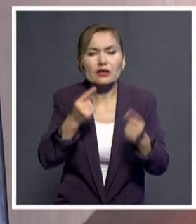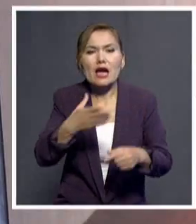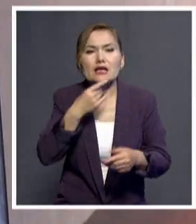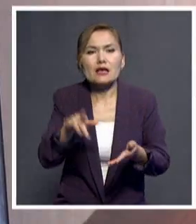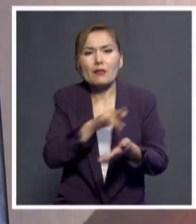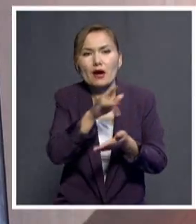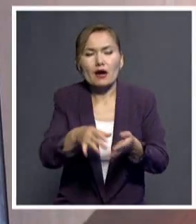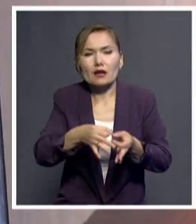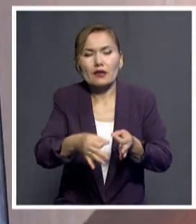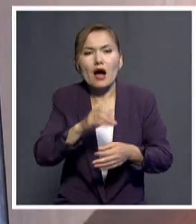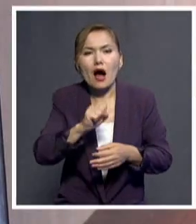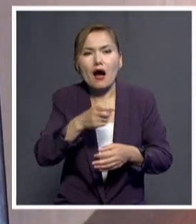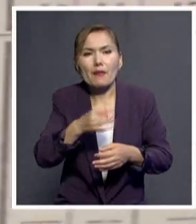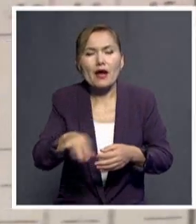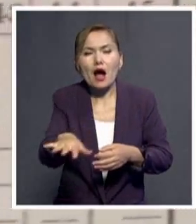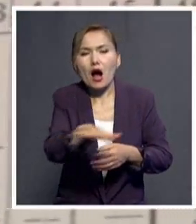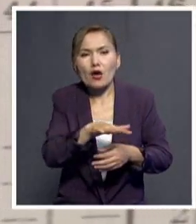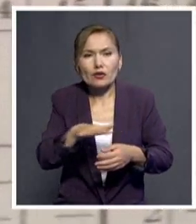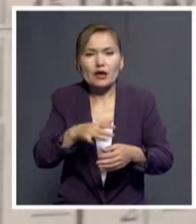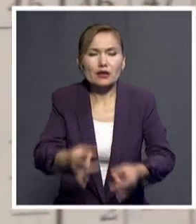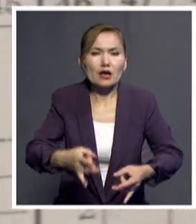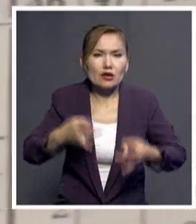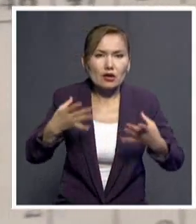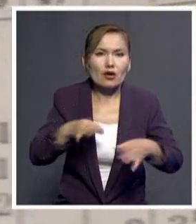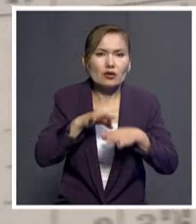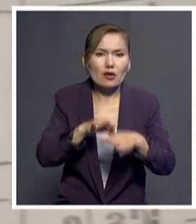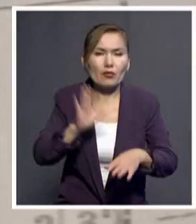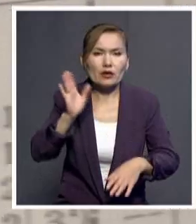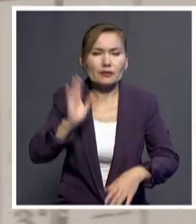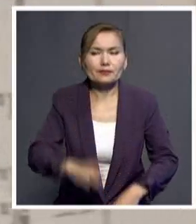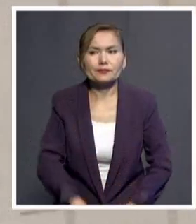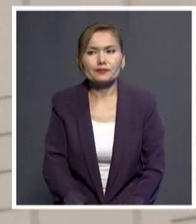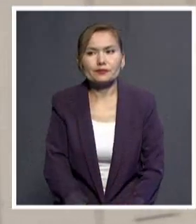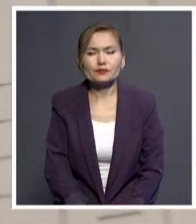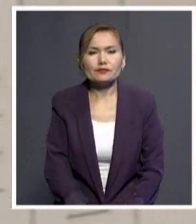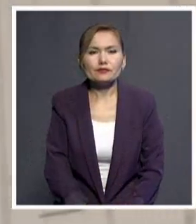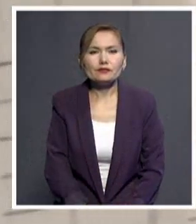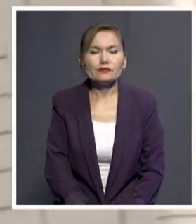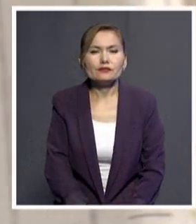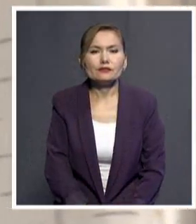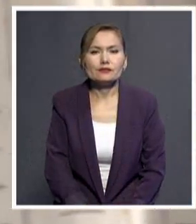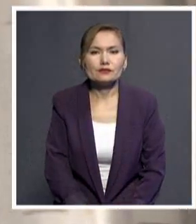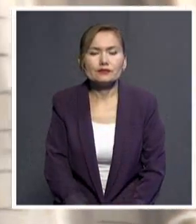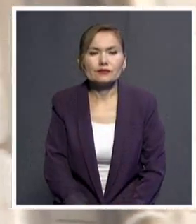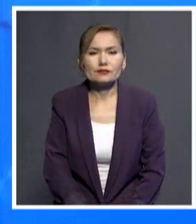жері Абай ауданында аталып өтілмек. Нұргүл Ахметова, Рыскүл Мадвасова, Серік Нұртаза, Қазақстан ұлттық телеарнасы,